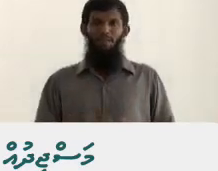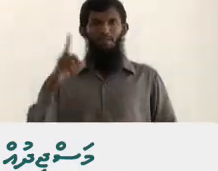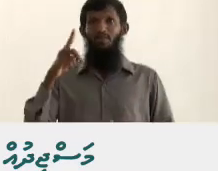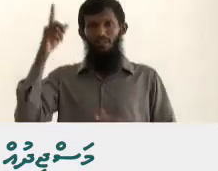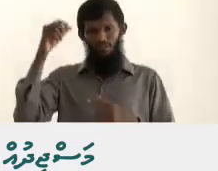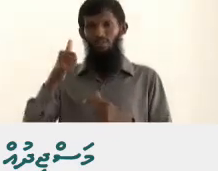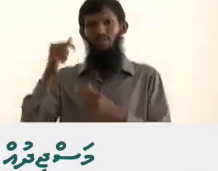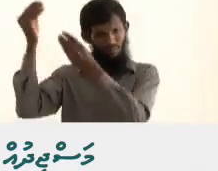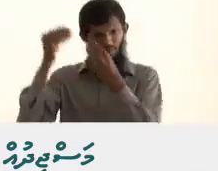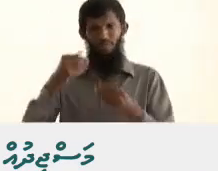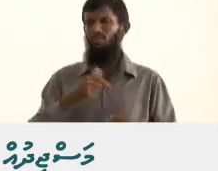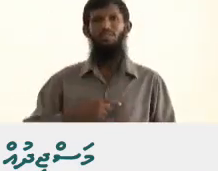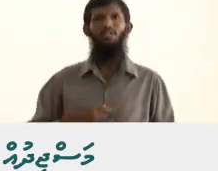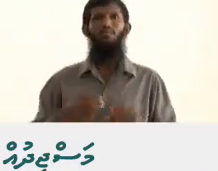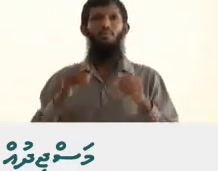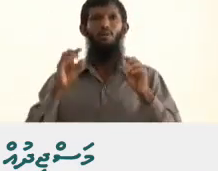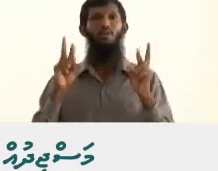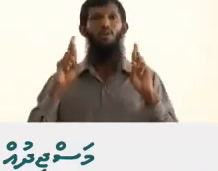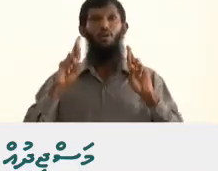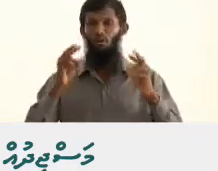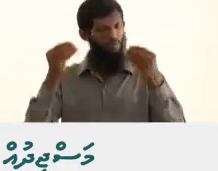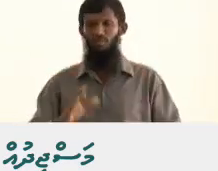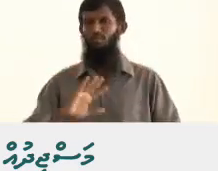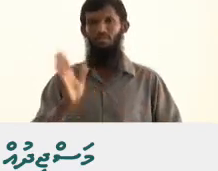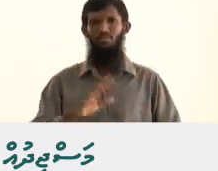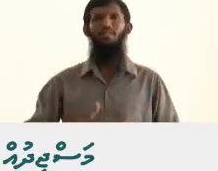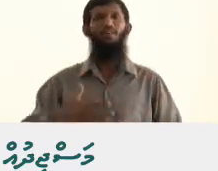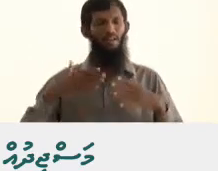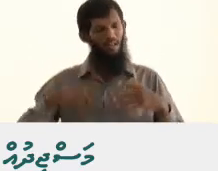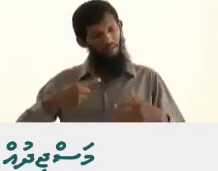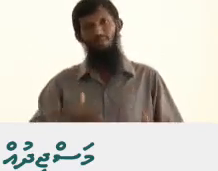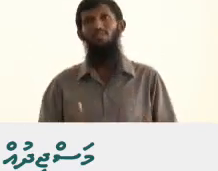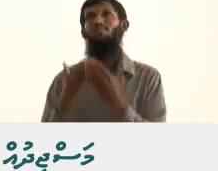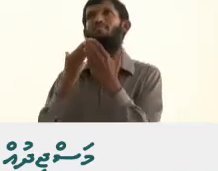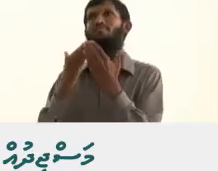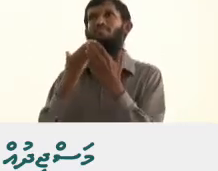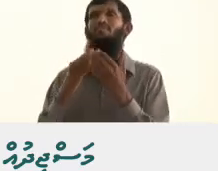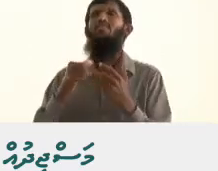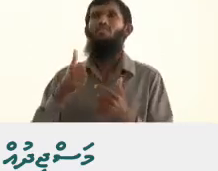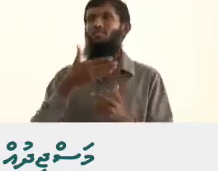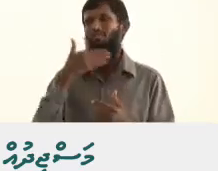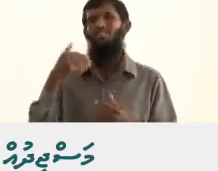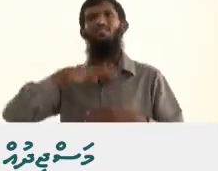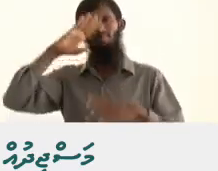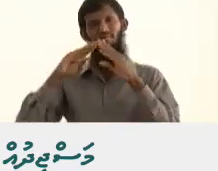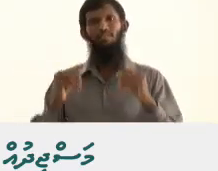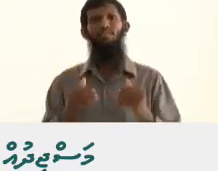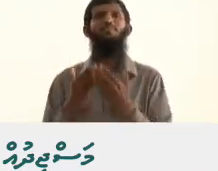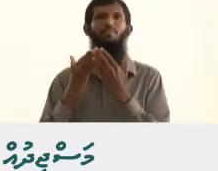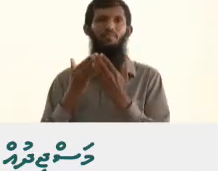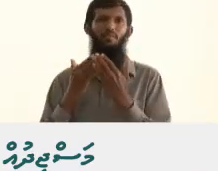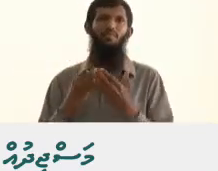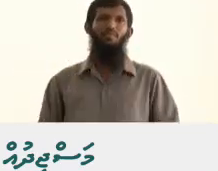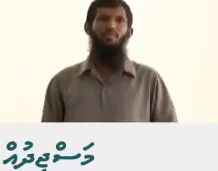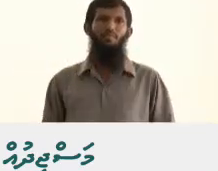ওয়াশ আল্লাহুগে হযরতুগা শিফায়ান এদি দন্নওয়াশ লবতি মুসলিমাহুন তিয়বা মিহুন্ন